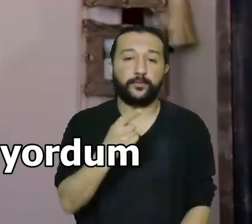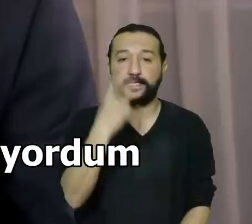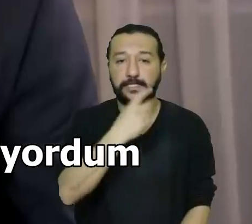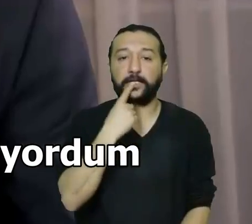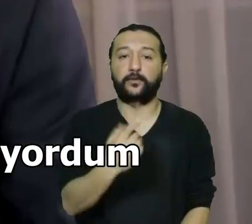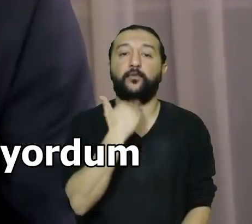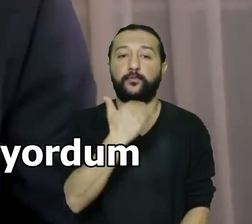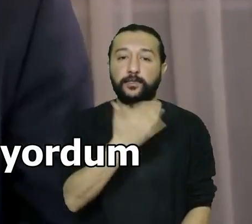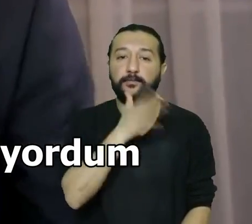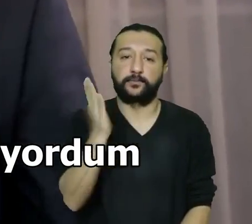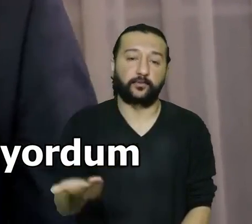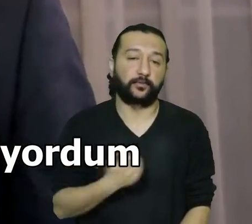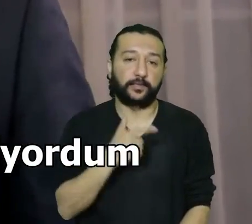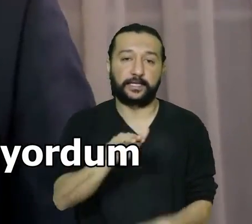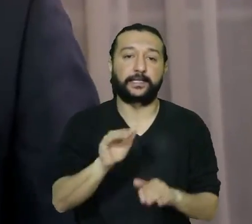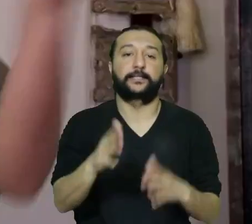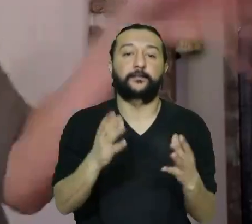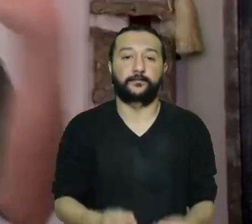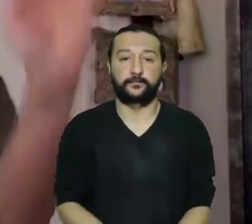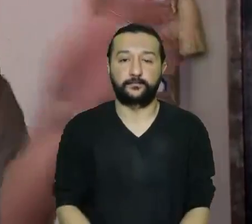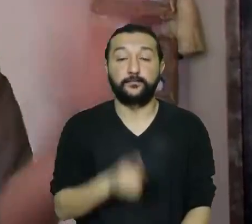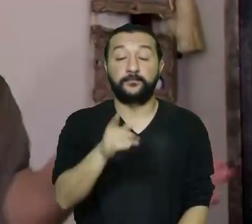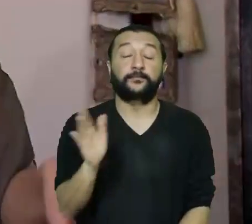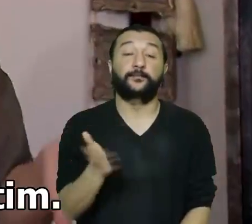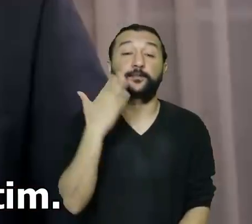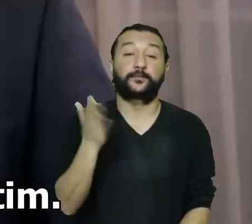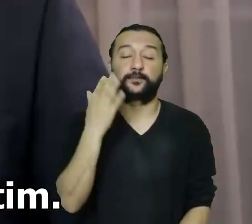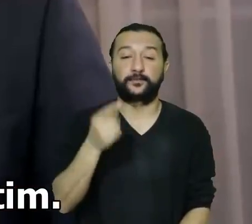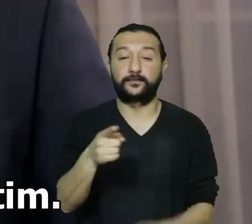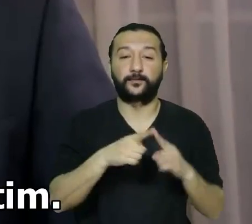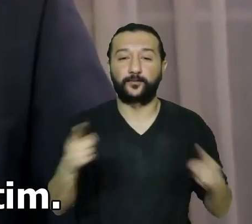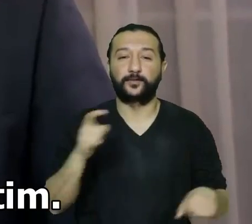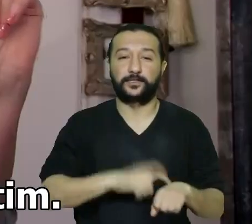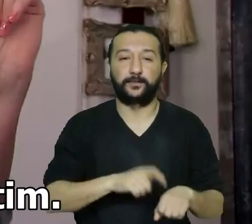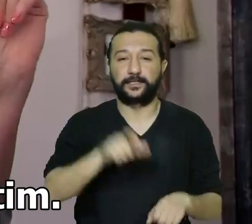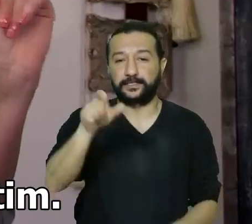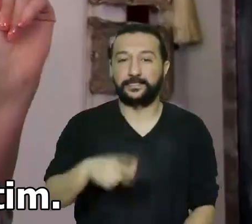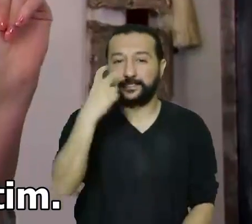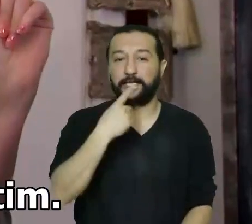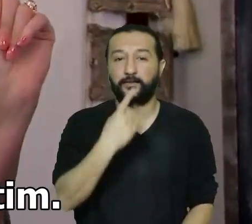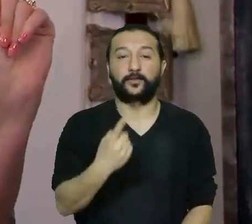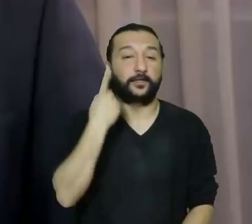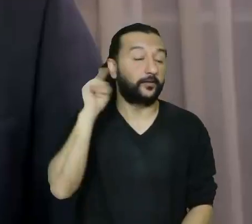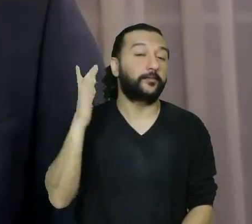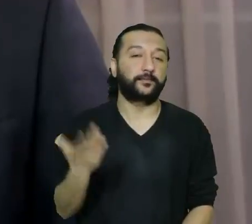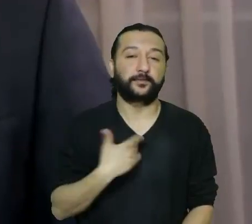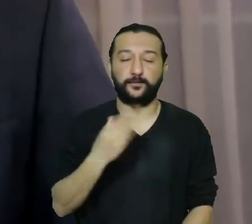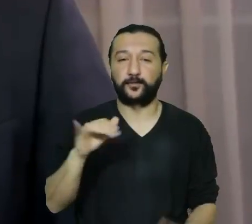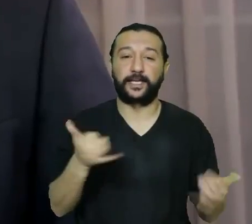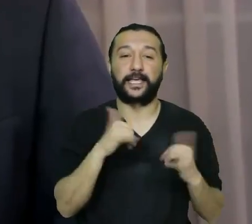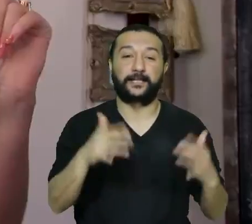şarkı söyleyemediğini bilmiyordum teşvik ederken Rüyam. Boş ver, boş ver. Uzun zamandır Biricik'i şarkı söylerken dinlememiştim.